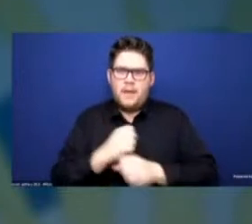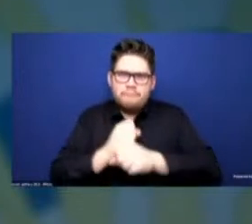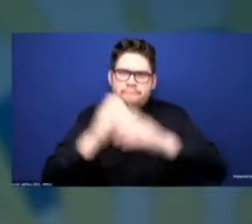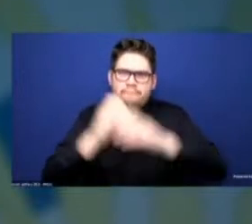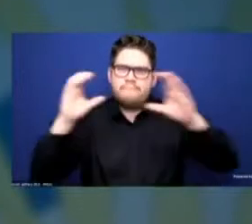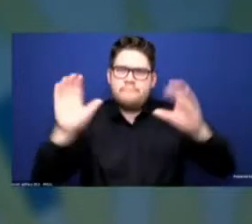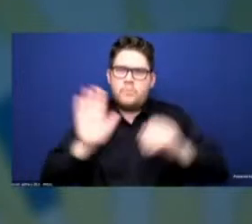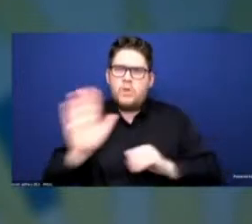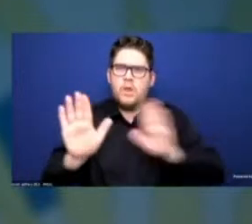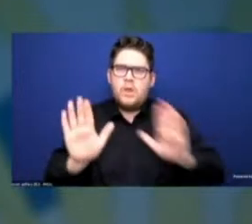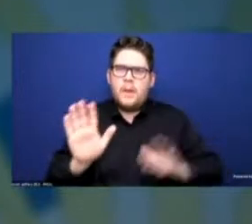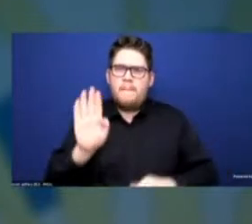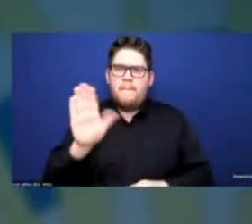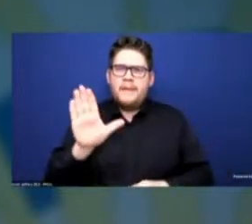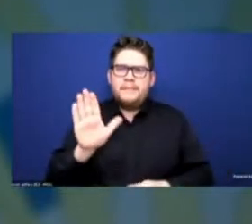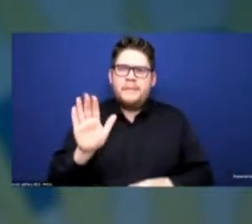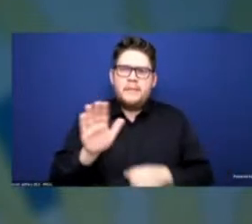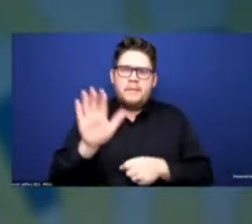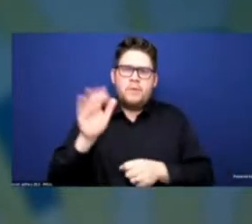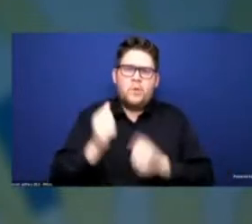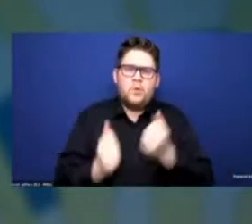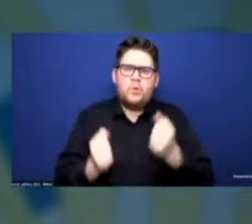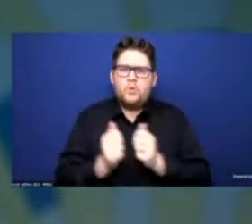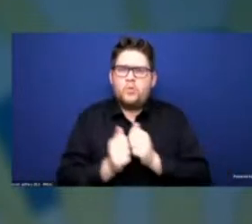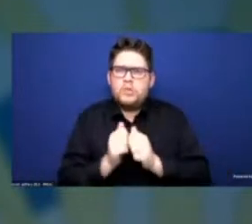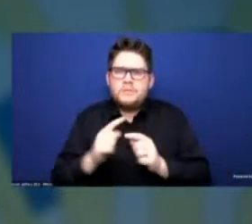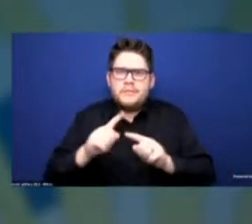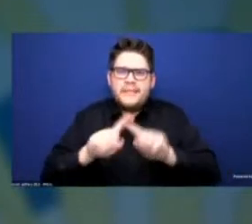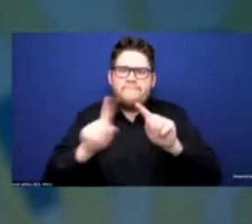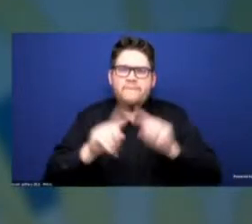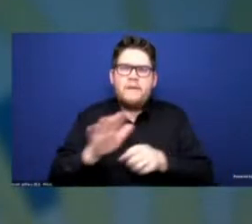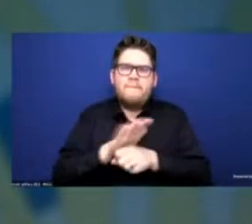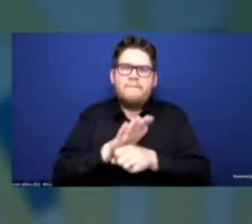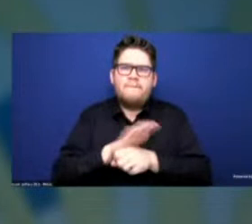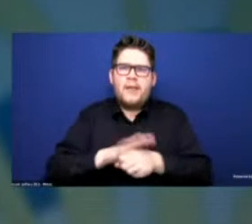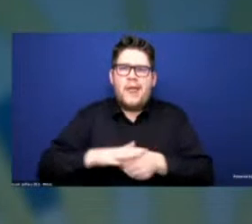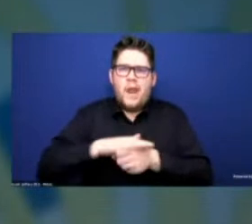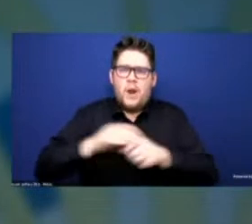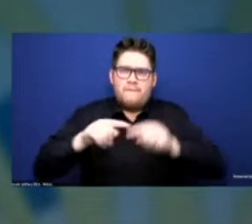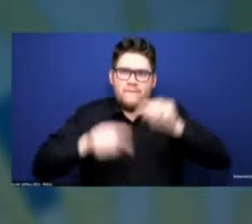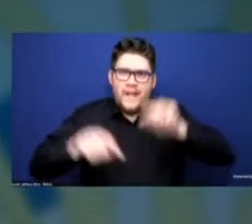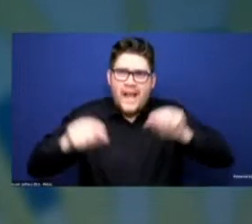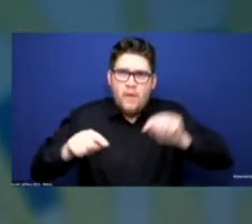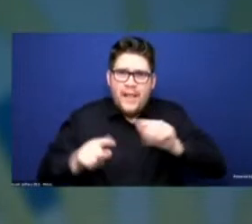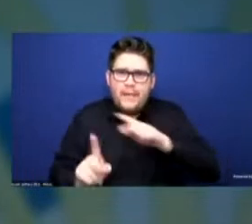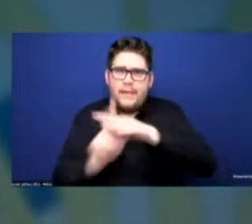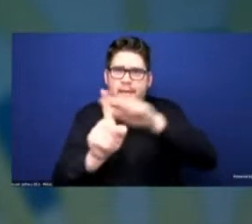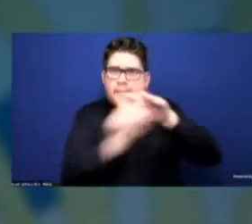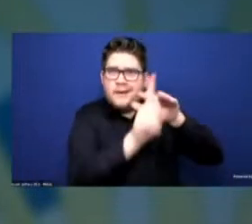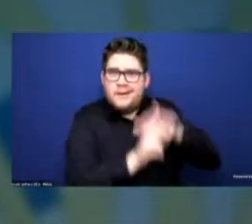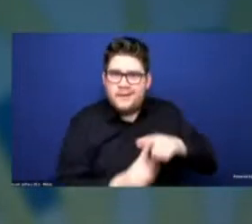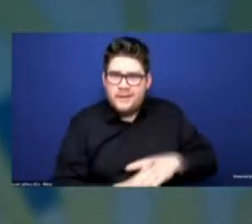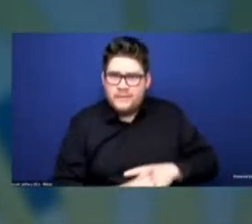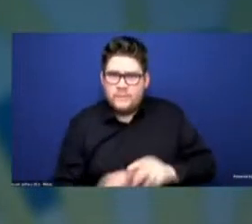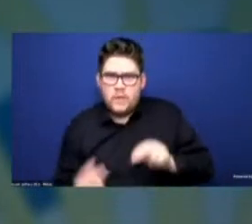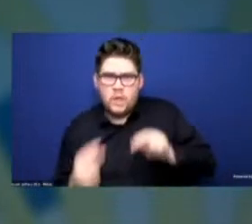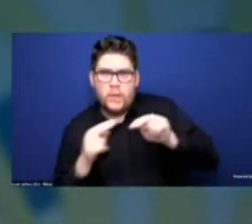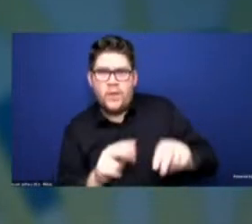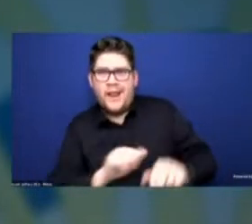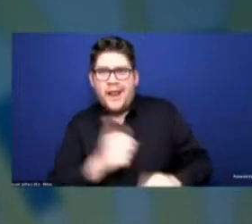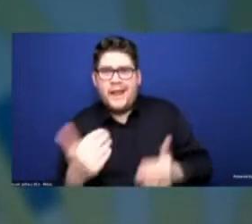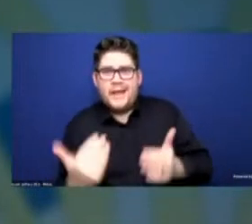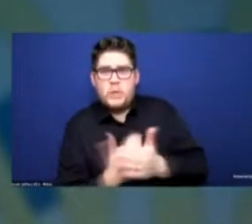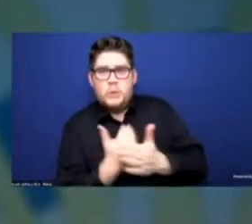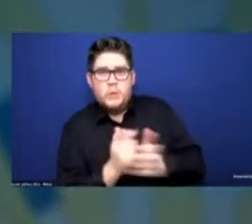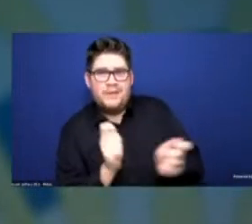但是作为公卫系统的人讲，他们一定要知道117病毒是多少例，这个PE 病